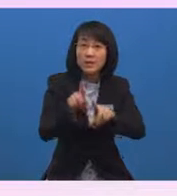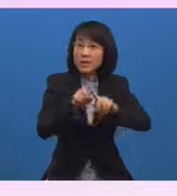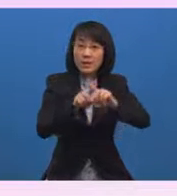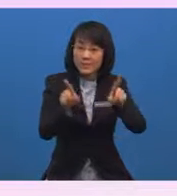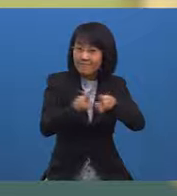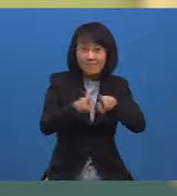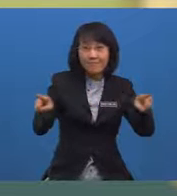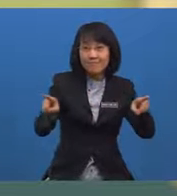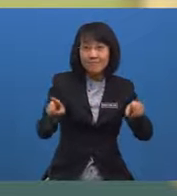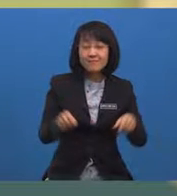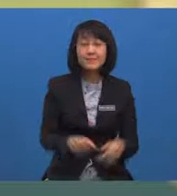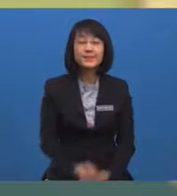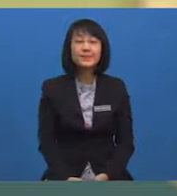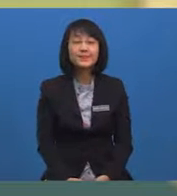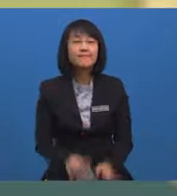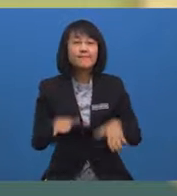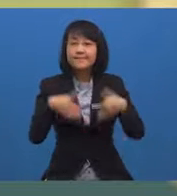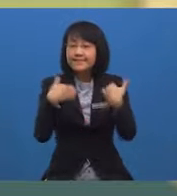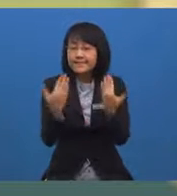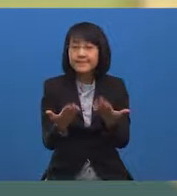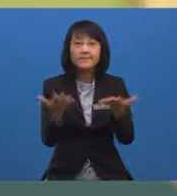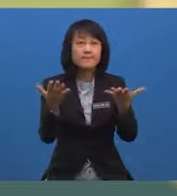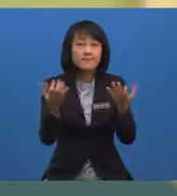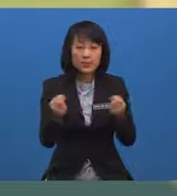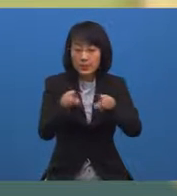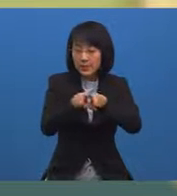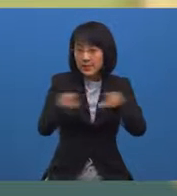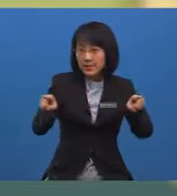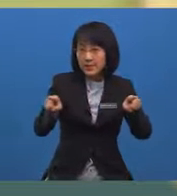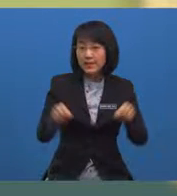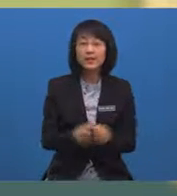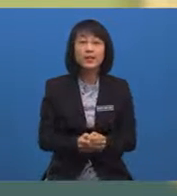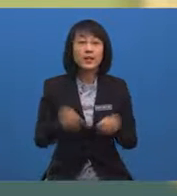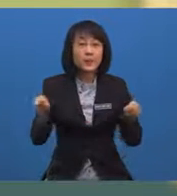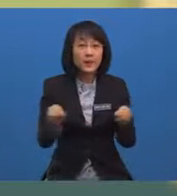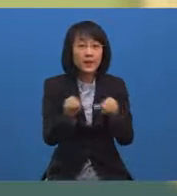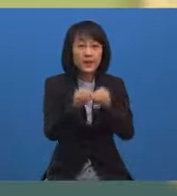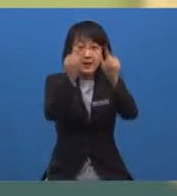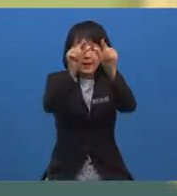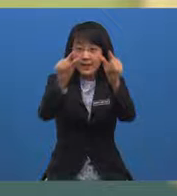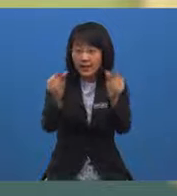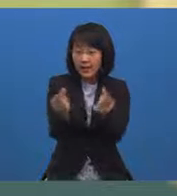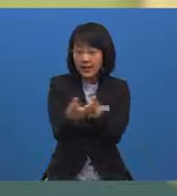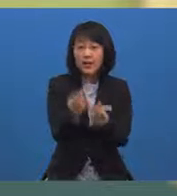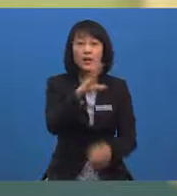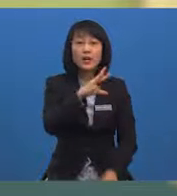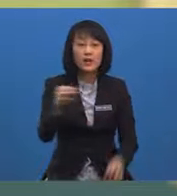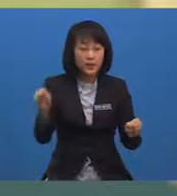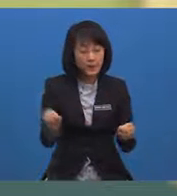murid-murid. Murid-murid, bagaimana nak membezakan magnet ladam dan magnet bentuk U?